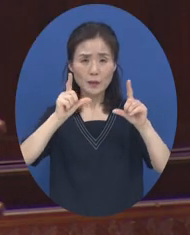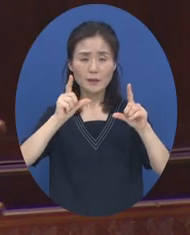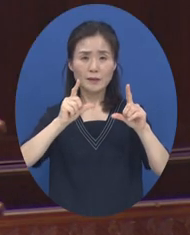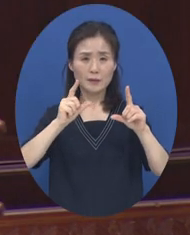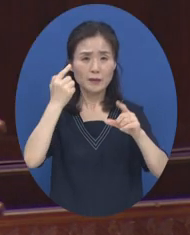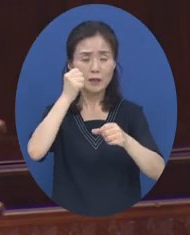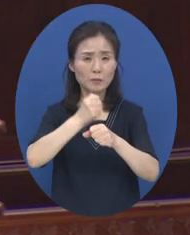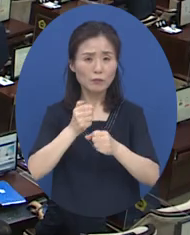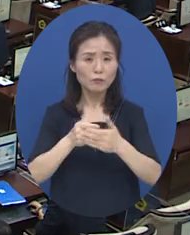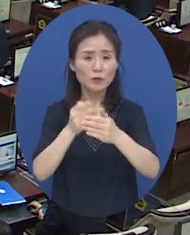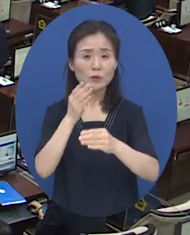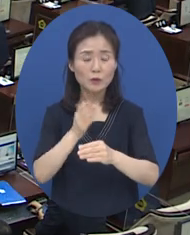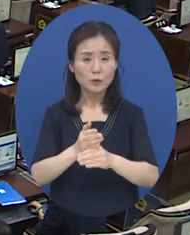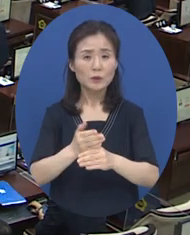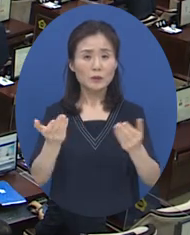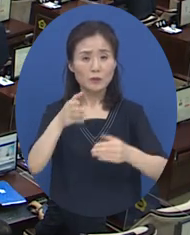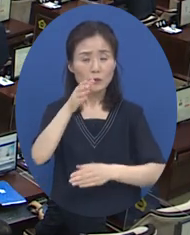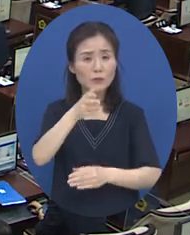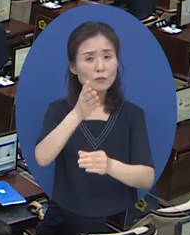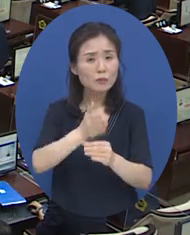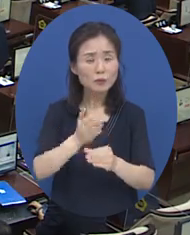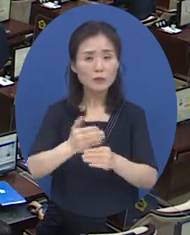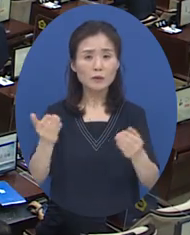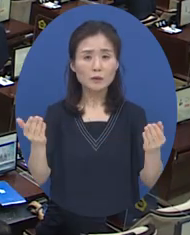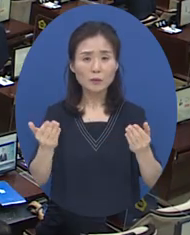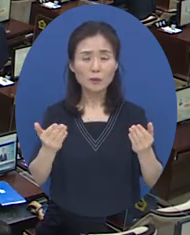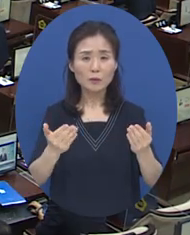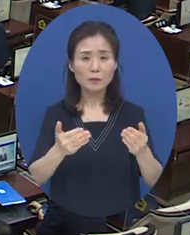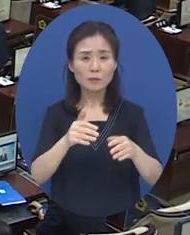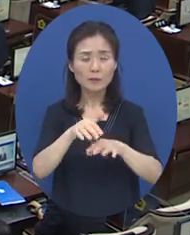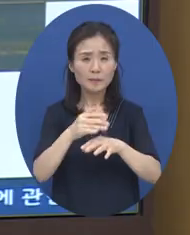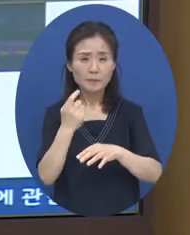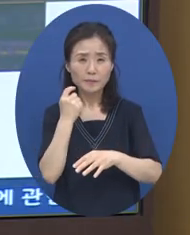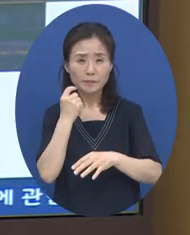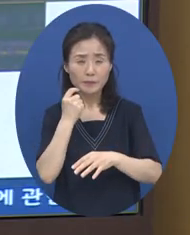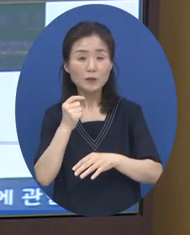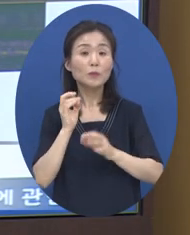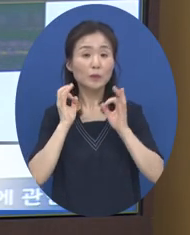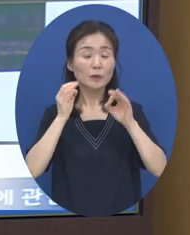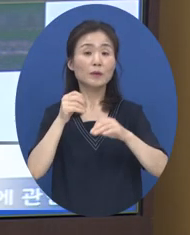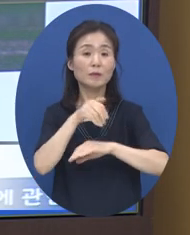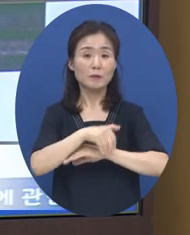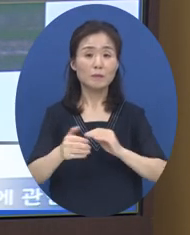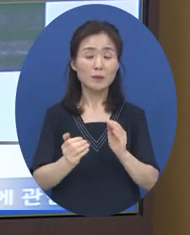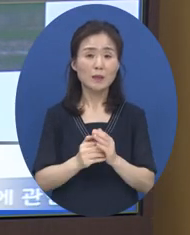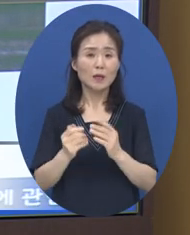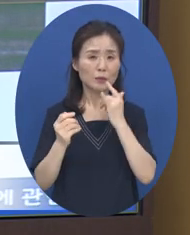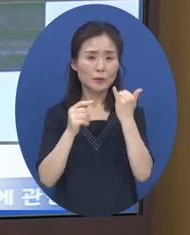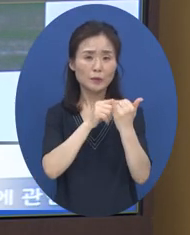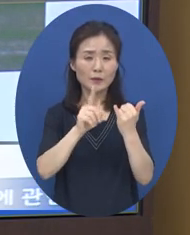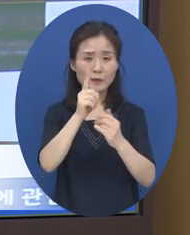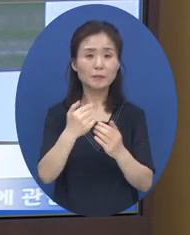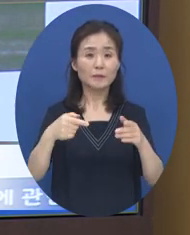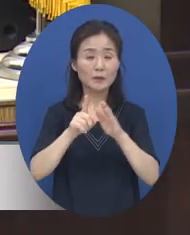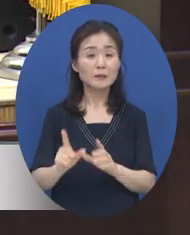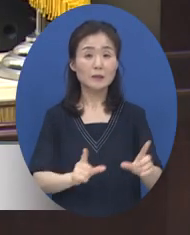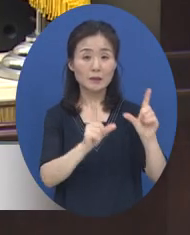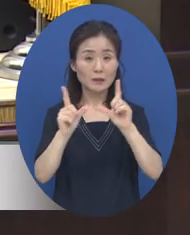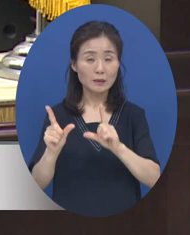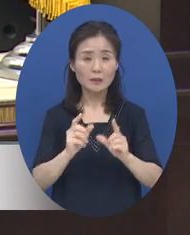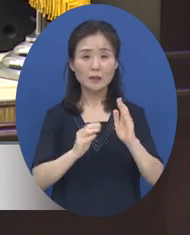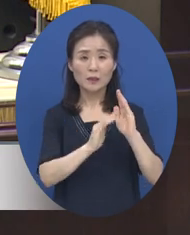현장 중심의 근로감독 체계 강화에 힘쓰겠다고 밝혔습니다. 한부모 가정을 비롯한 다양한 가족 형태에